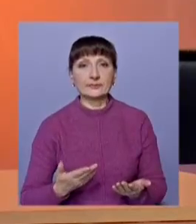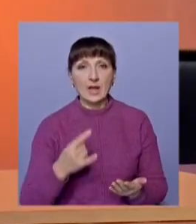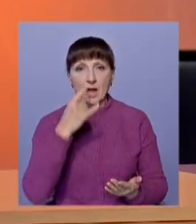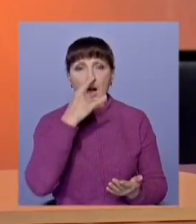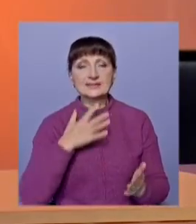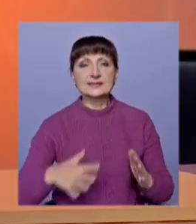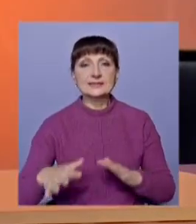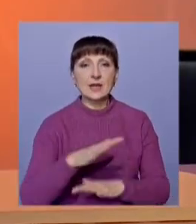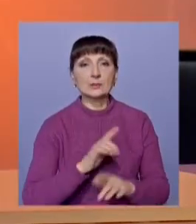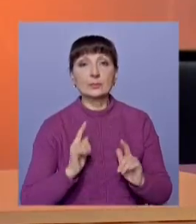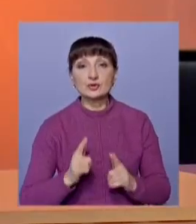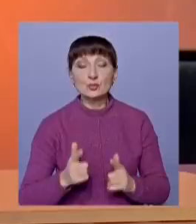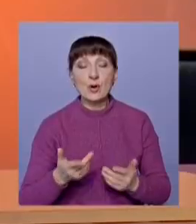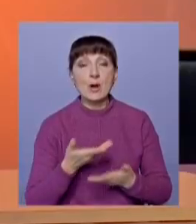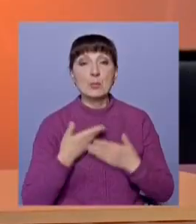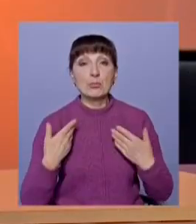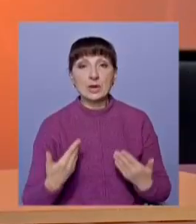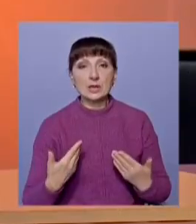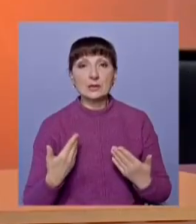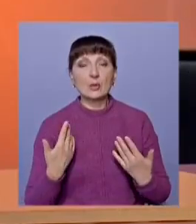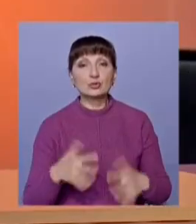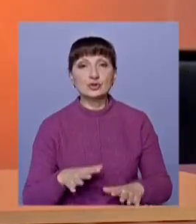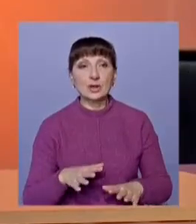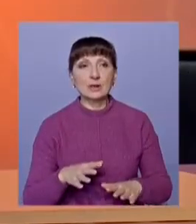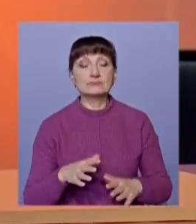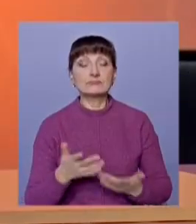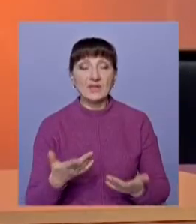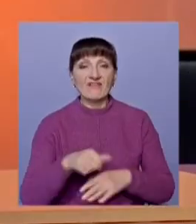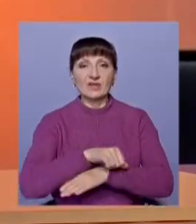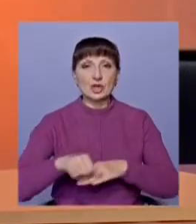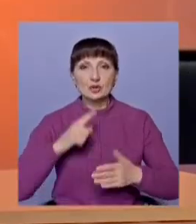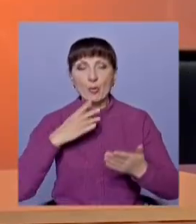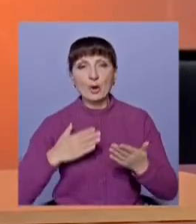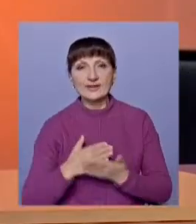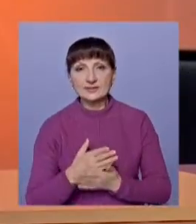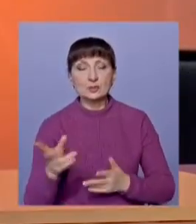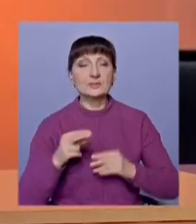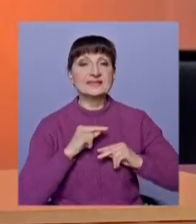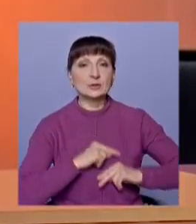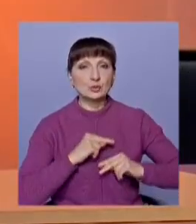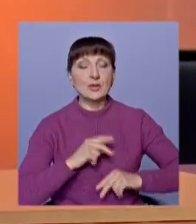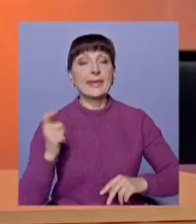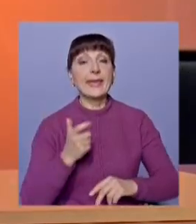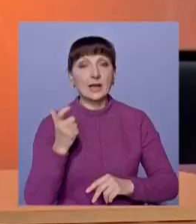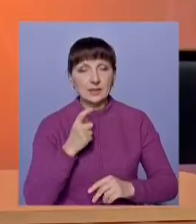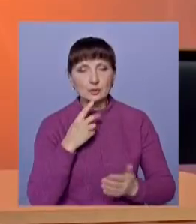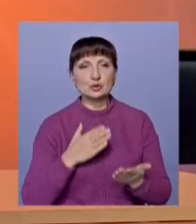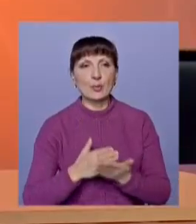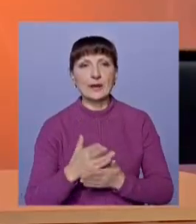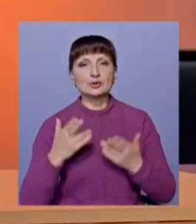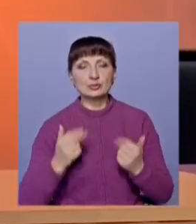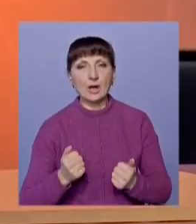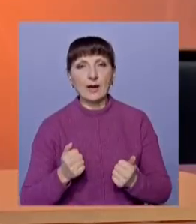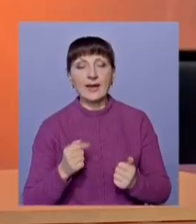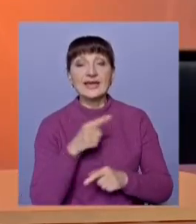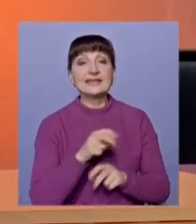Казахстан, потому что мы выстраиваем проактивную внешнюю политику и экономическую политику в том числе. Вот, и те